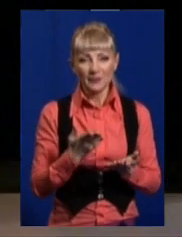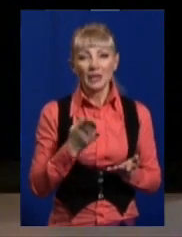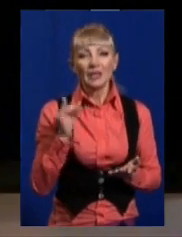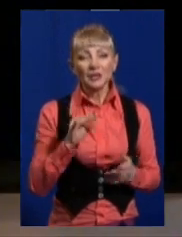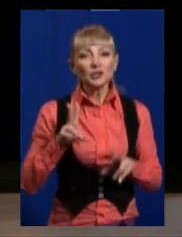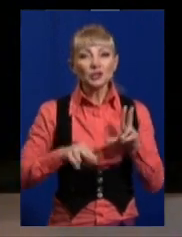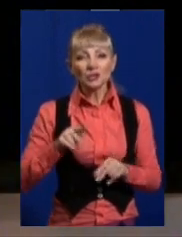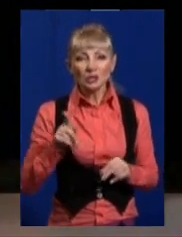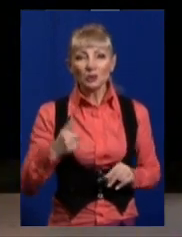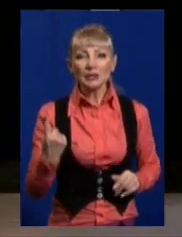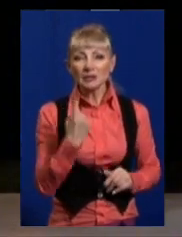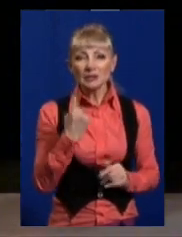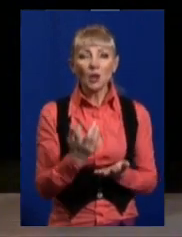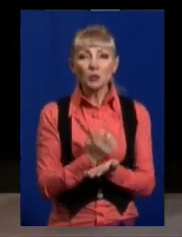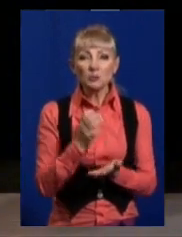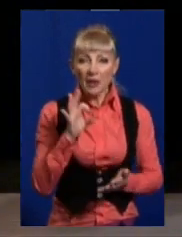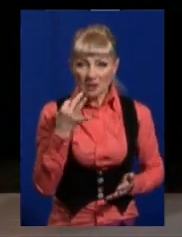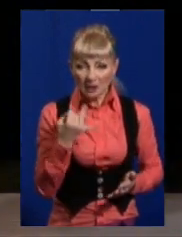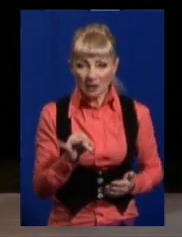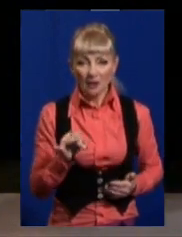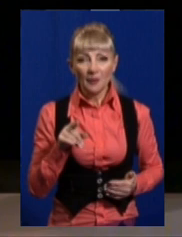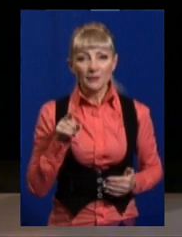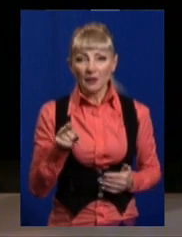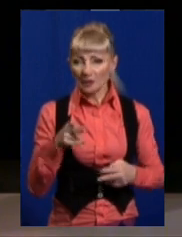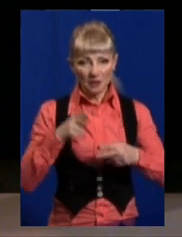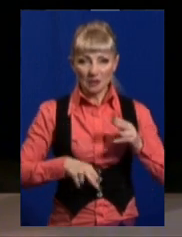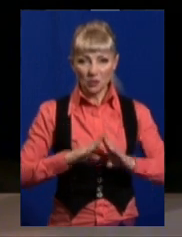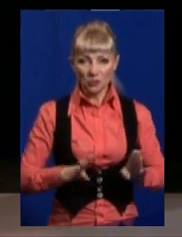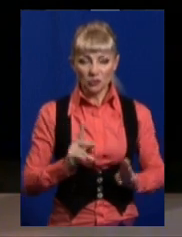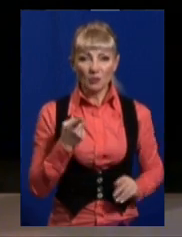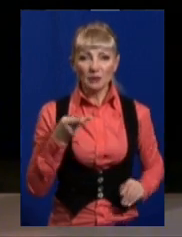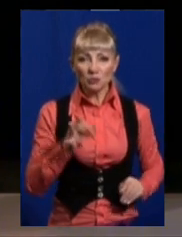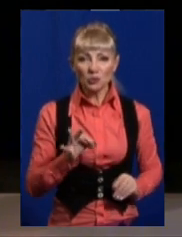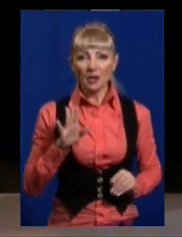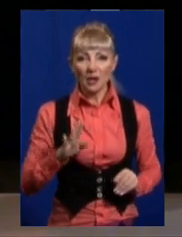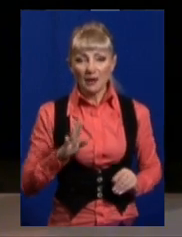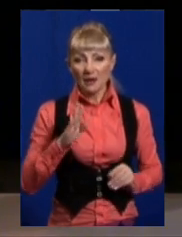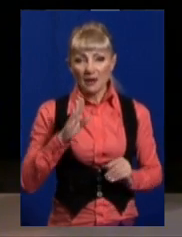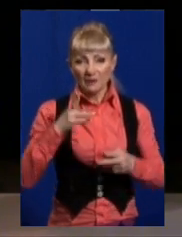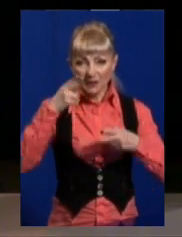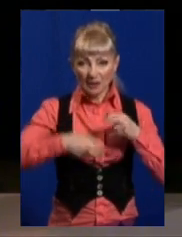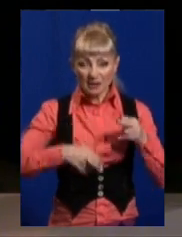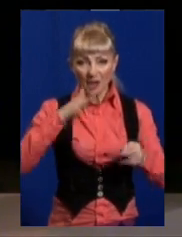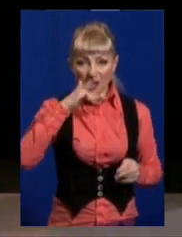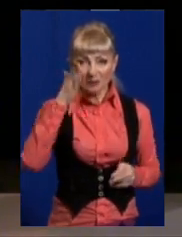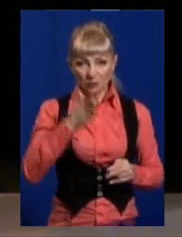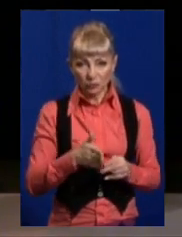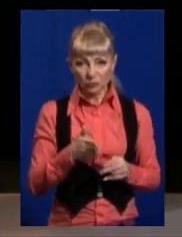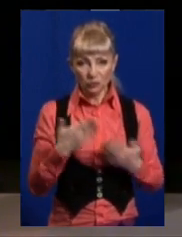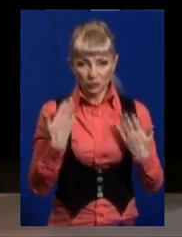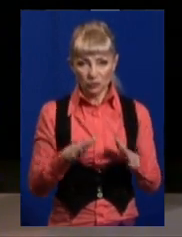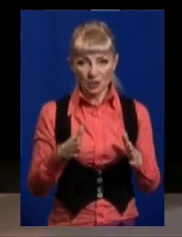її єдиною успішною, вона не завершена, тому що у фіналі, коли будуть сформовані